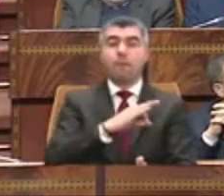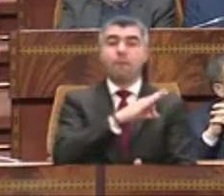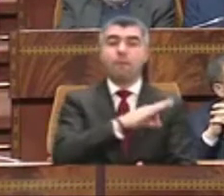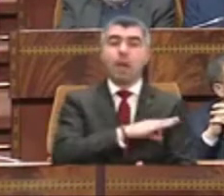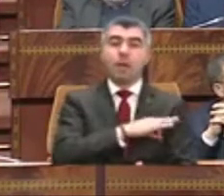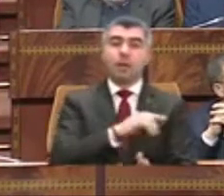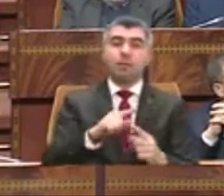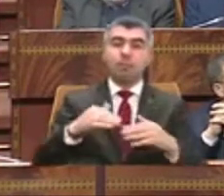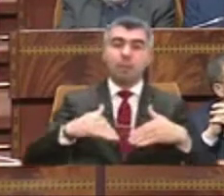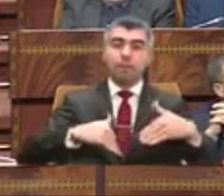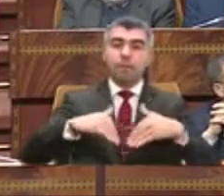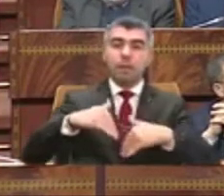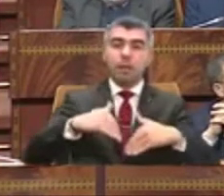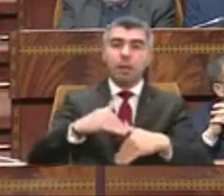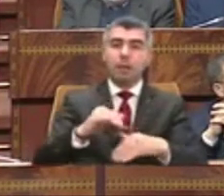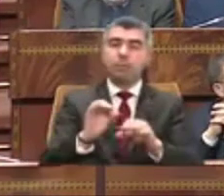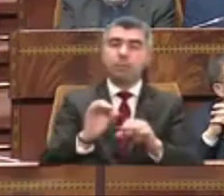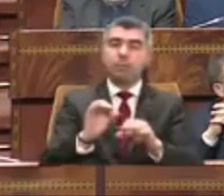الطرق